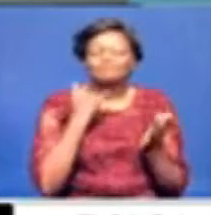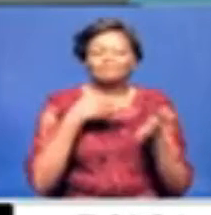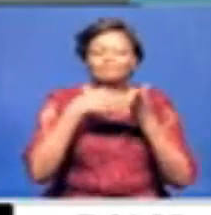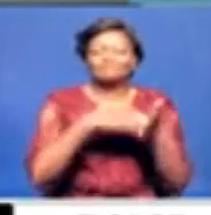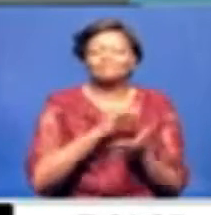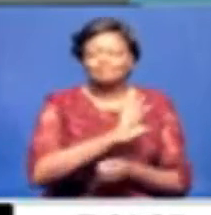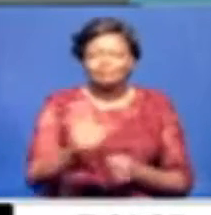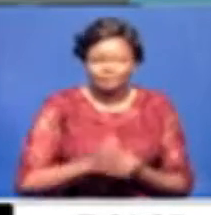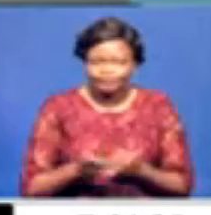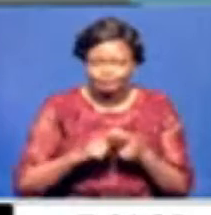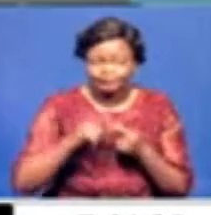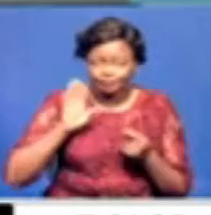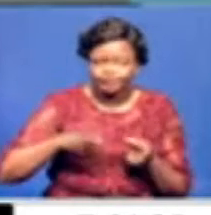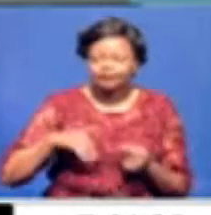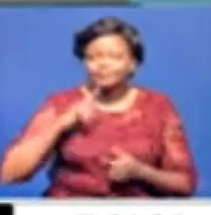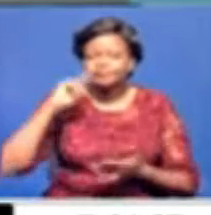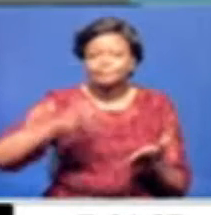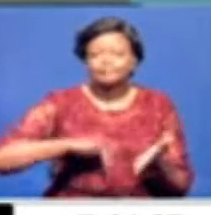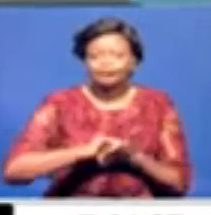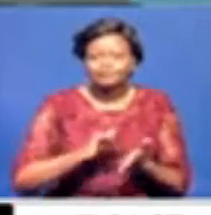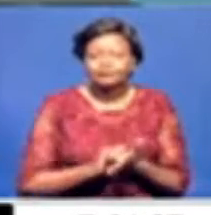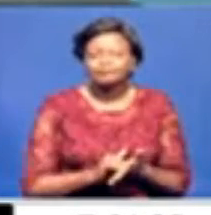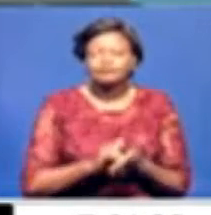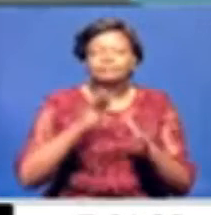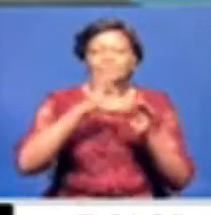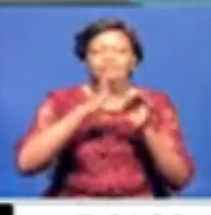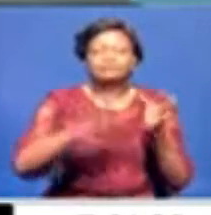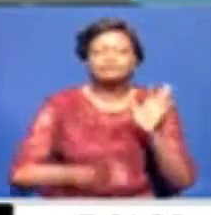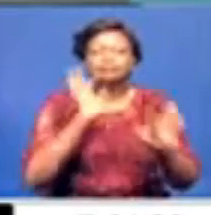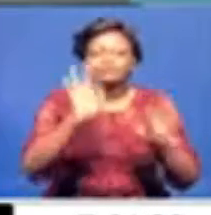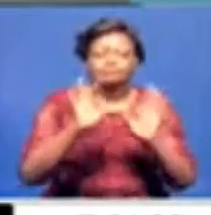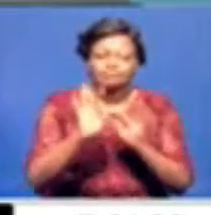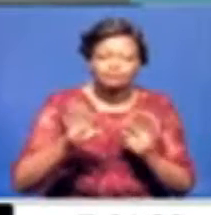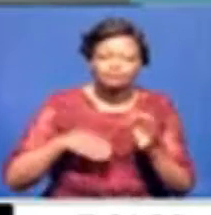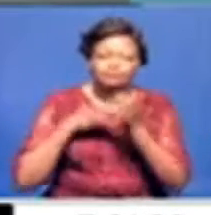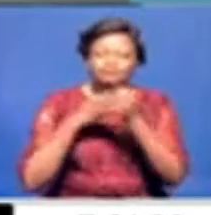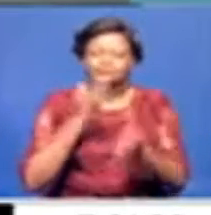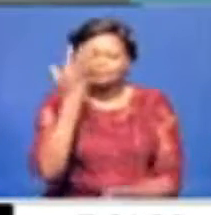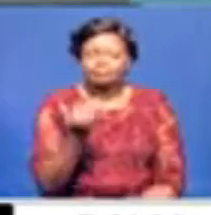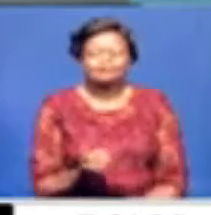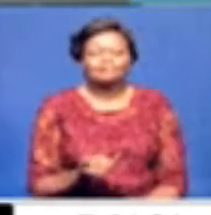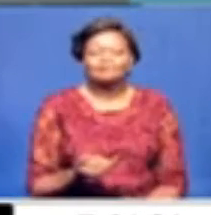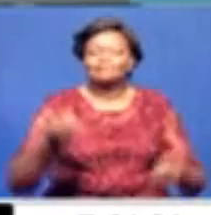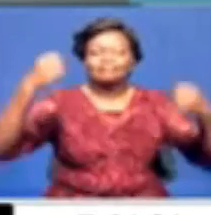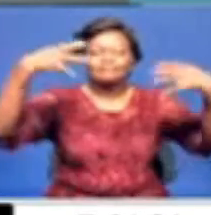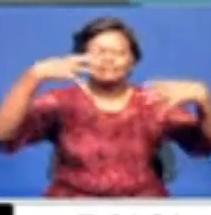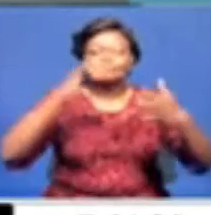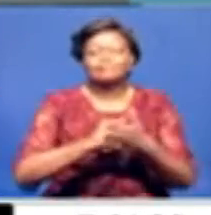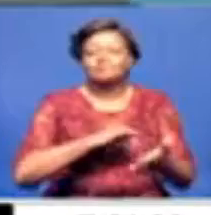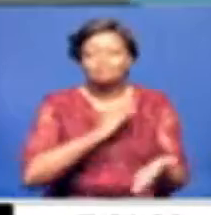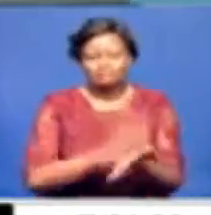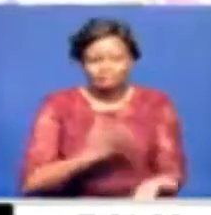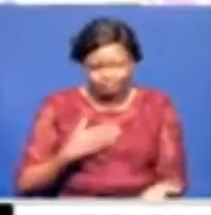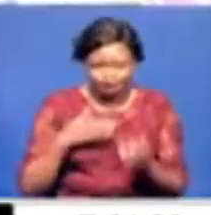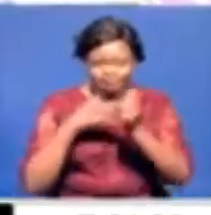huo, wanawake wametoa wito kwa wapiga kura kuwachagua wanawake wenzao, wakisema ni dhahiri kuwa wana uwezo wa kuliongoza